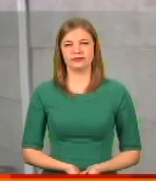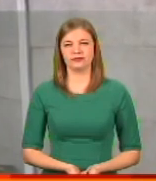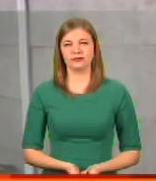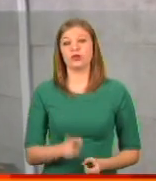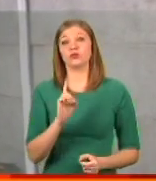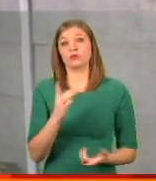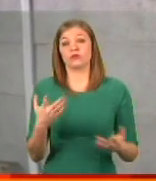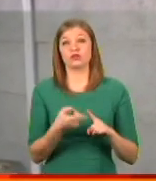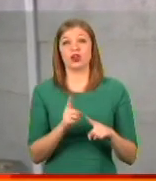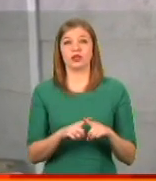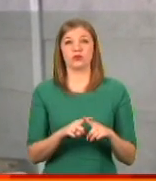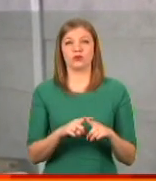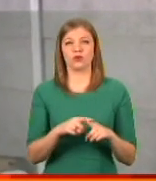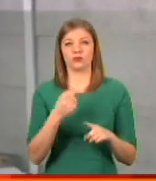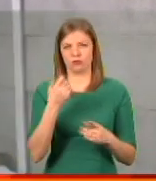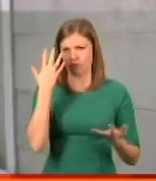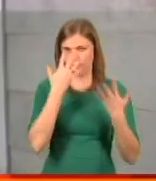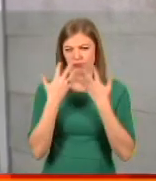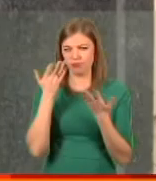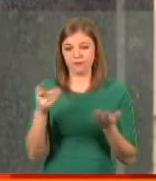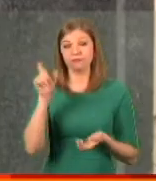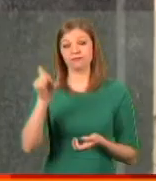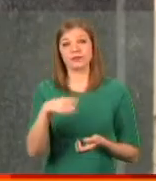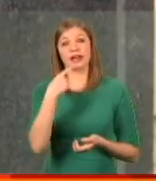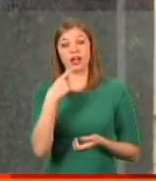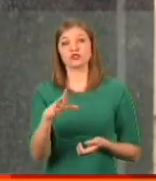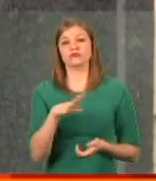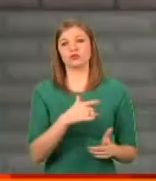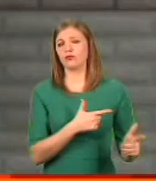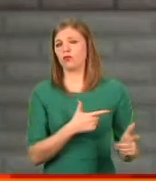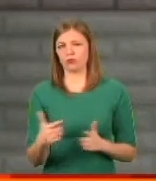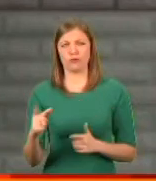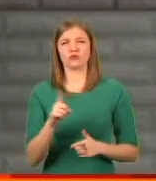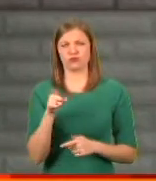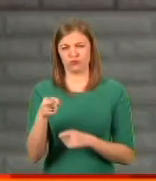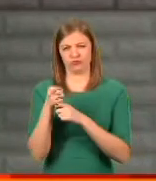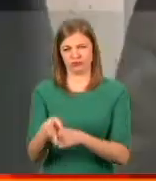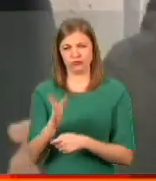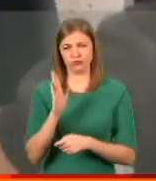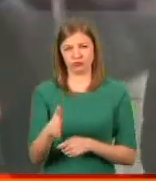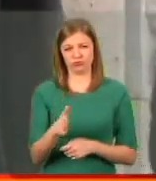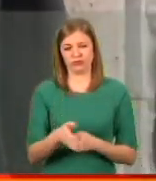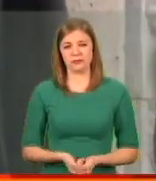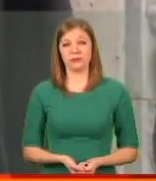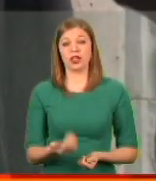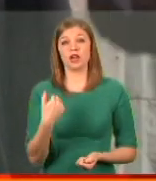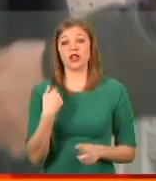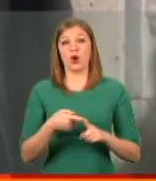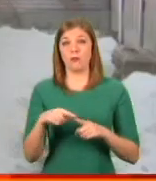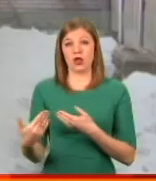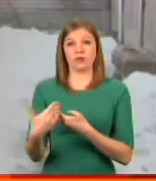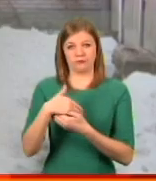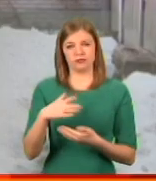патріарх». Тому що це як-то збиває немного з толку. Панотець Ігор каже, був готовий до того, що його виженуть із церкви. Об этом візиті